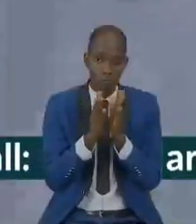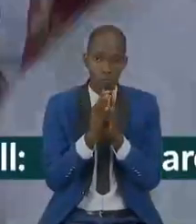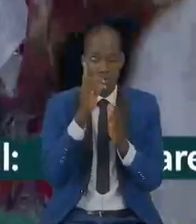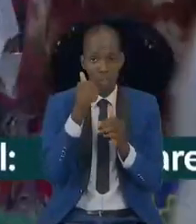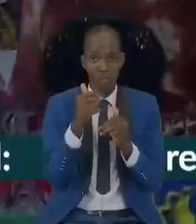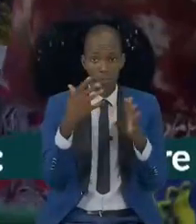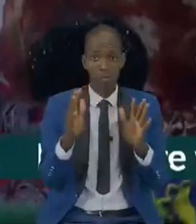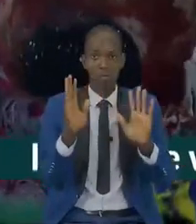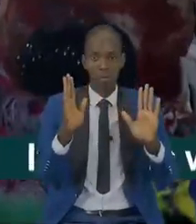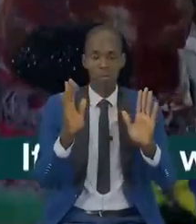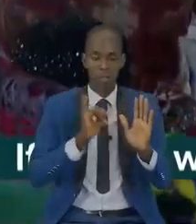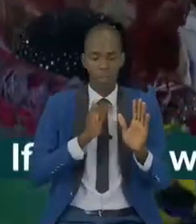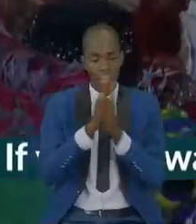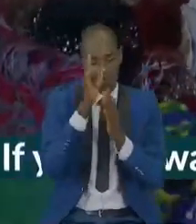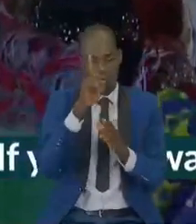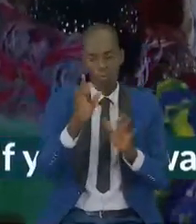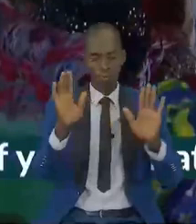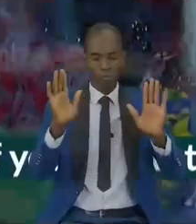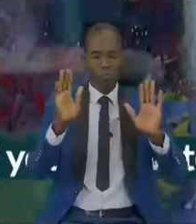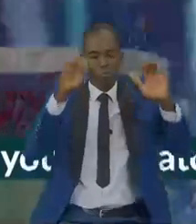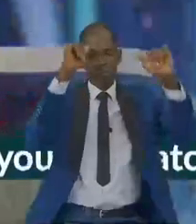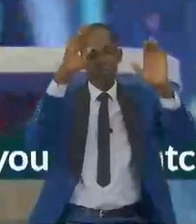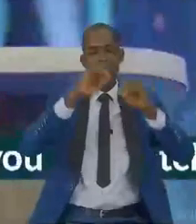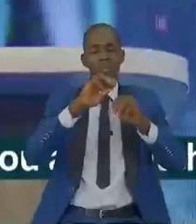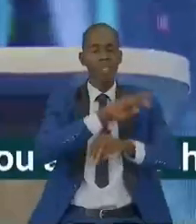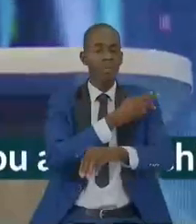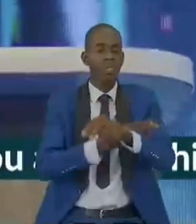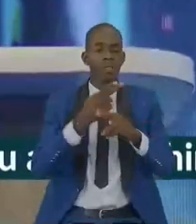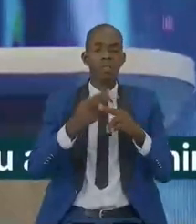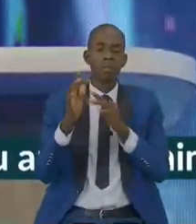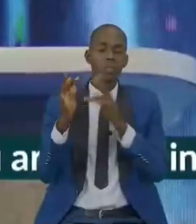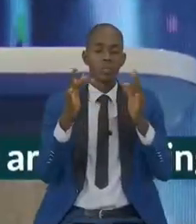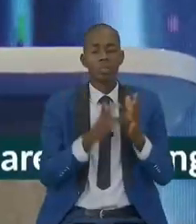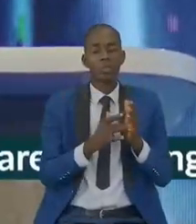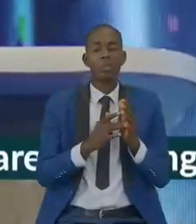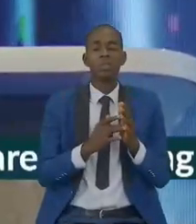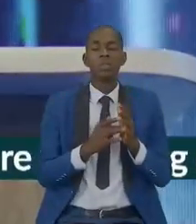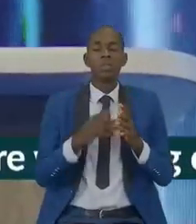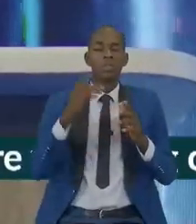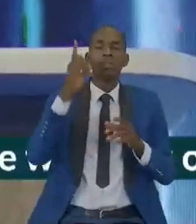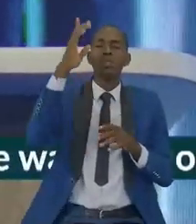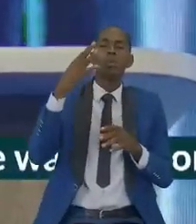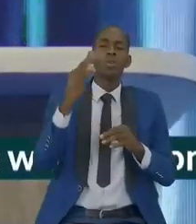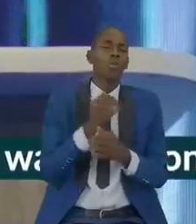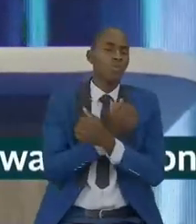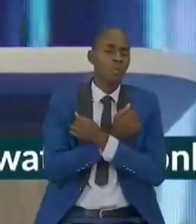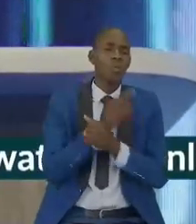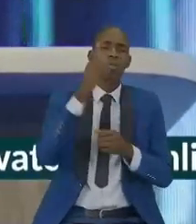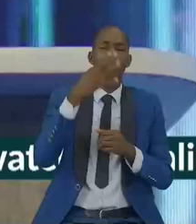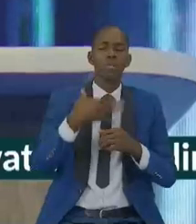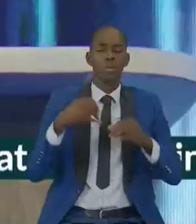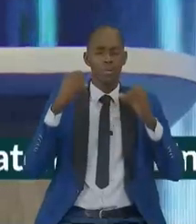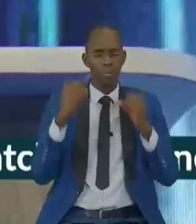veux ceci. Je veux le pardon, le salut maintenant. Père, au nom puissant de Jésus, tu es le Dieu